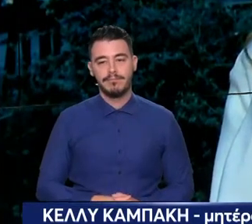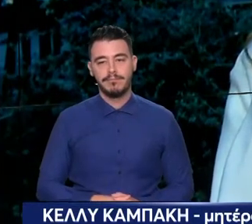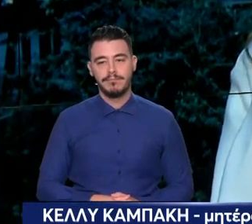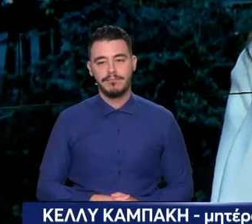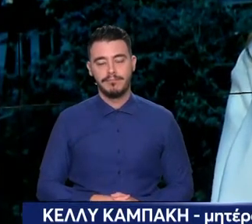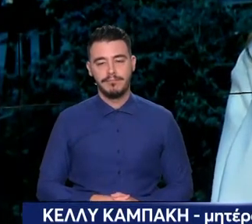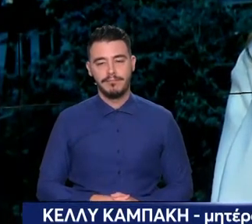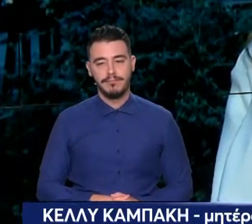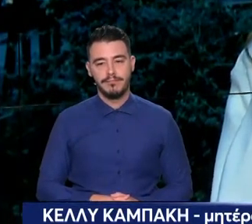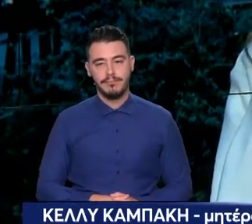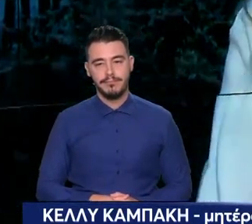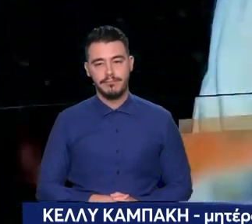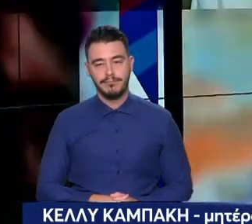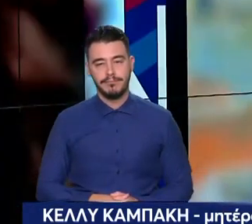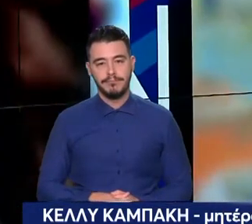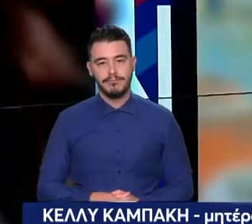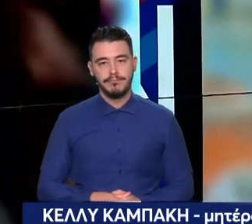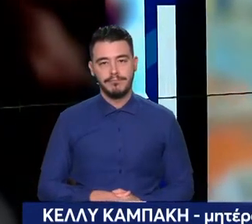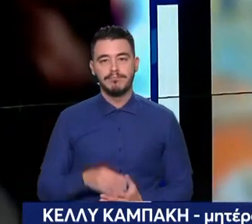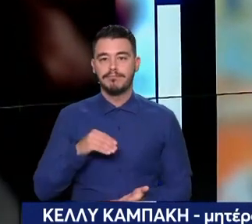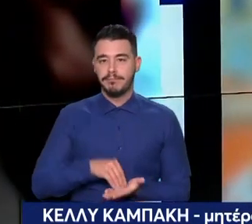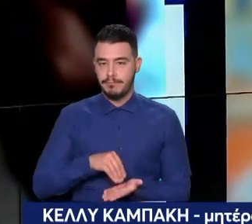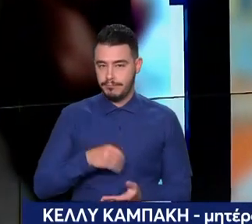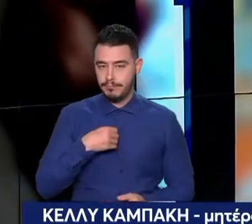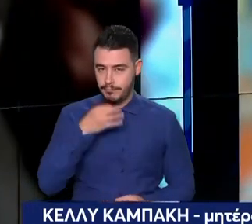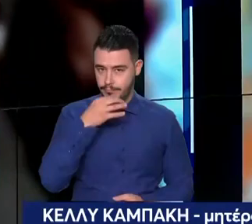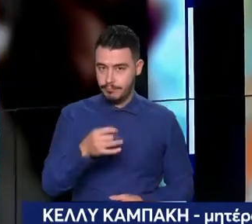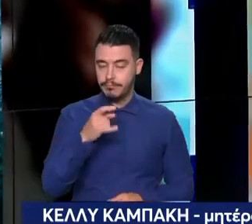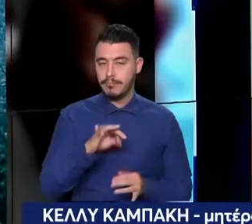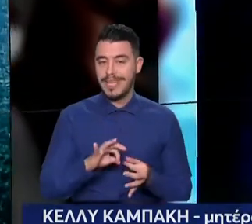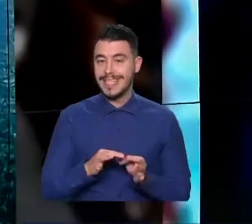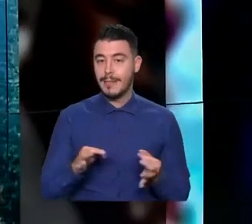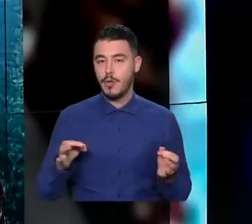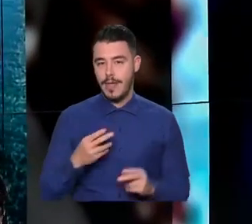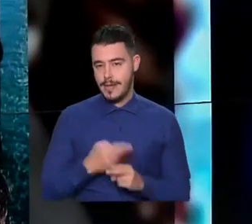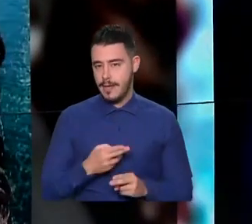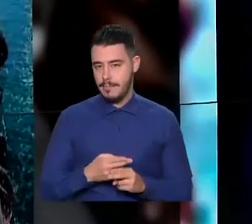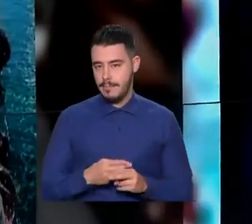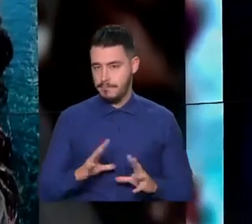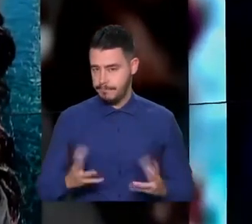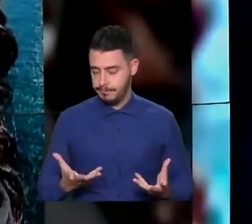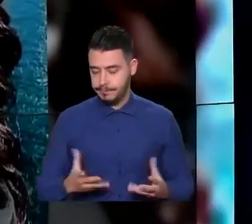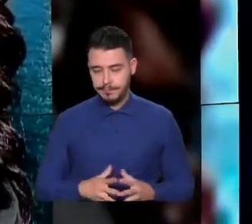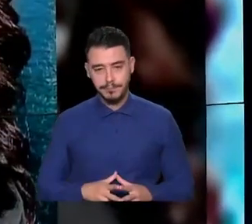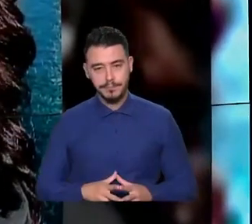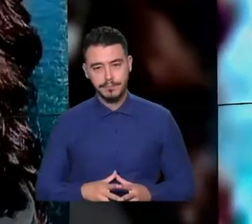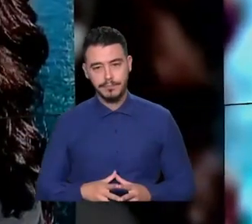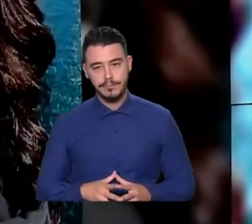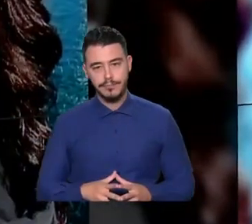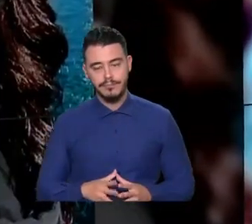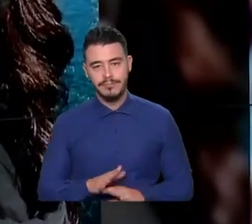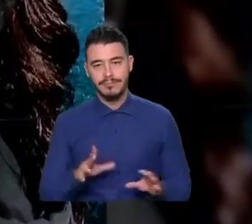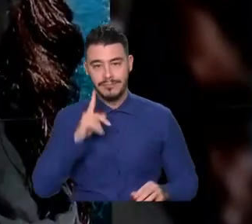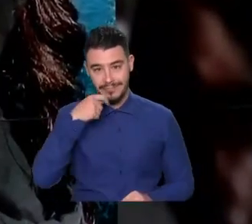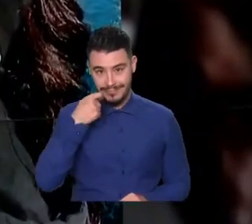τον κύκλο, εδώ θέλω να θυμίσω μια λεπτομέρεια που έχει μεγάλη σημασία. Το γεγονός ότι αυτοί οι άνθρωποι που αποχαιρέτησαν το παιδί